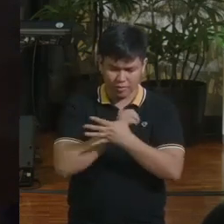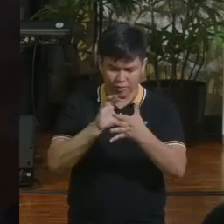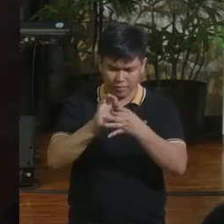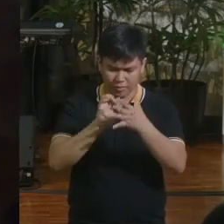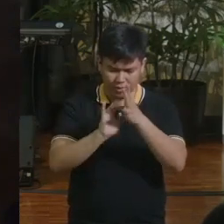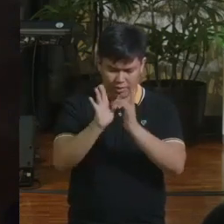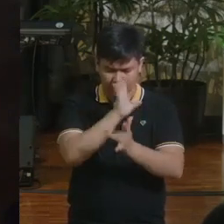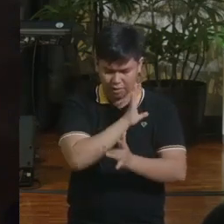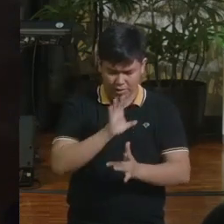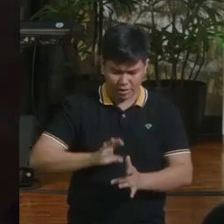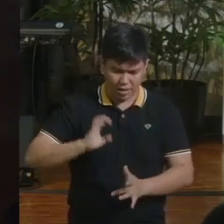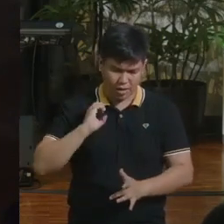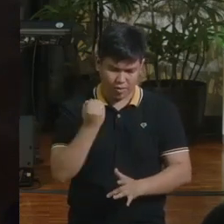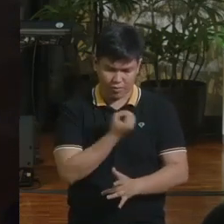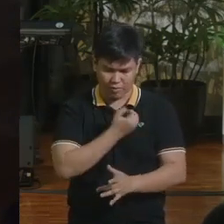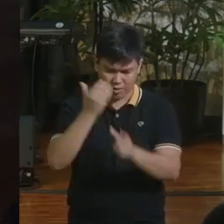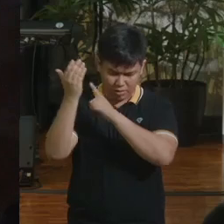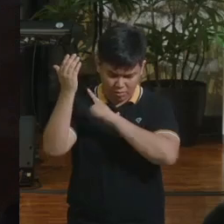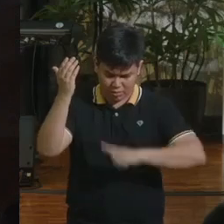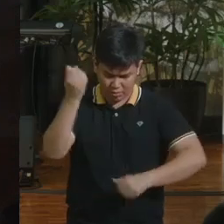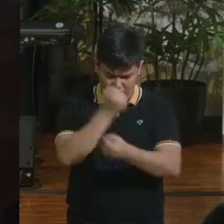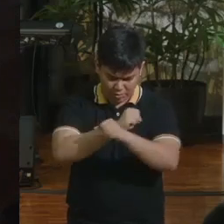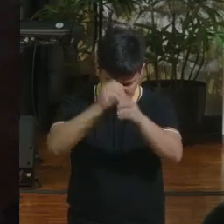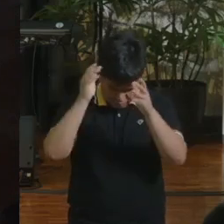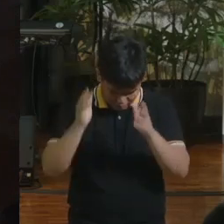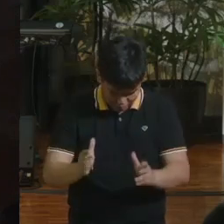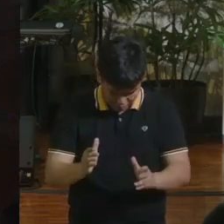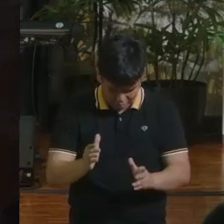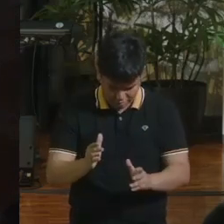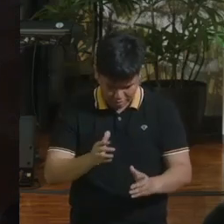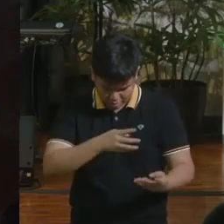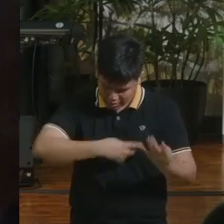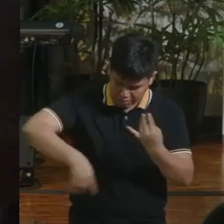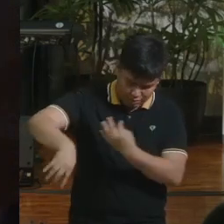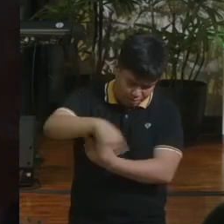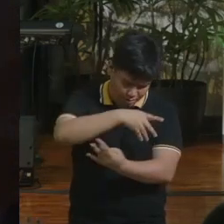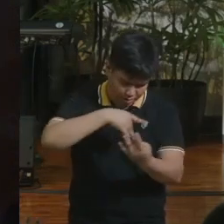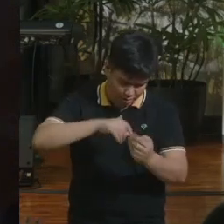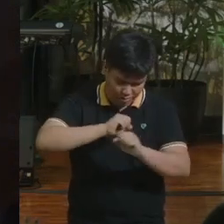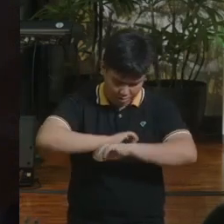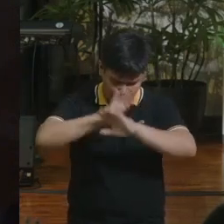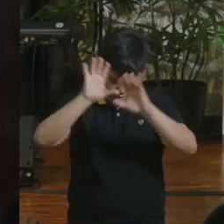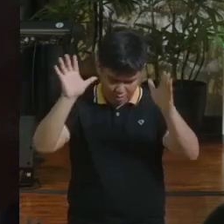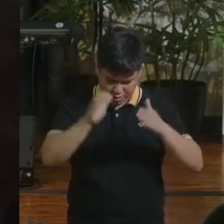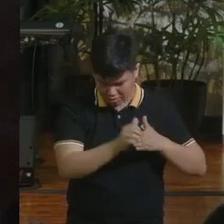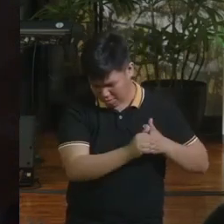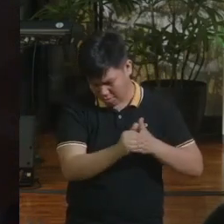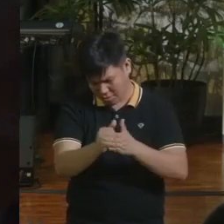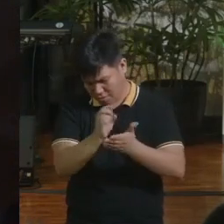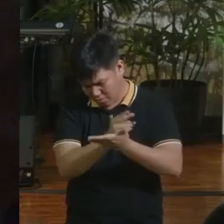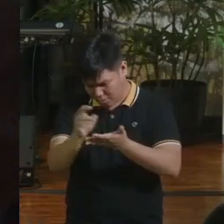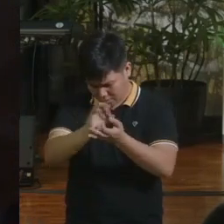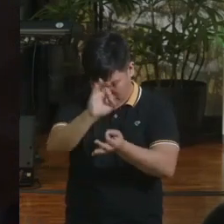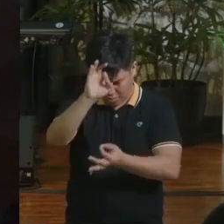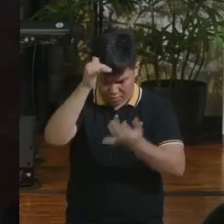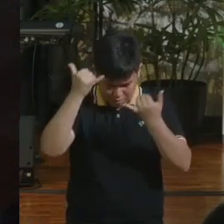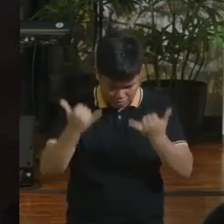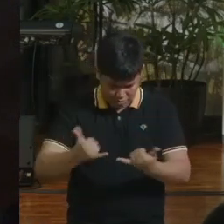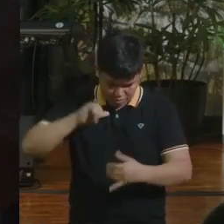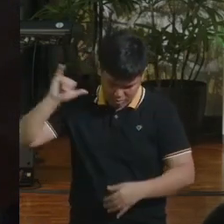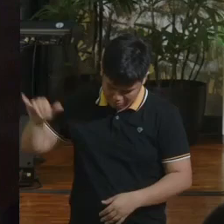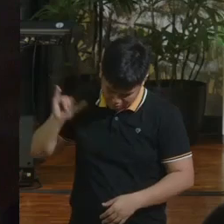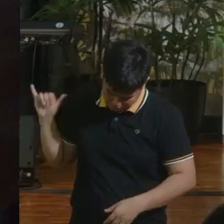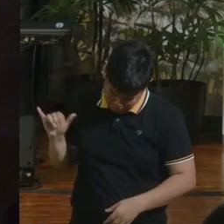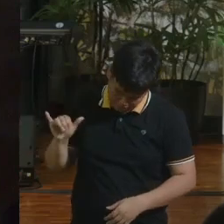Jesucristo na ating Panginoon at tagapagligtas. At ang pakikipisan, tanglaw at gabay ng Espiritu Santo magmula